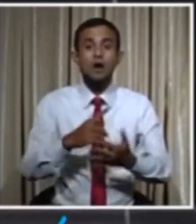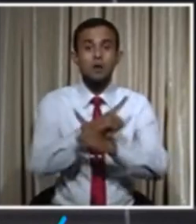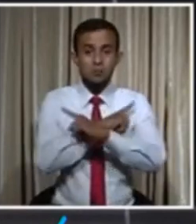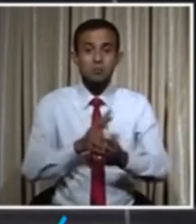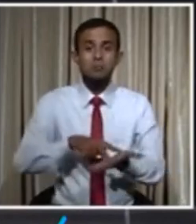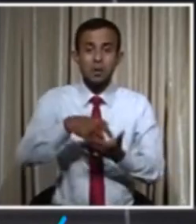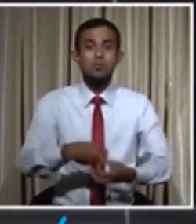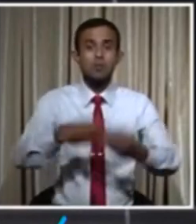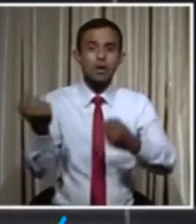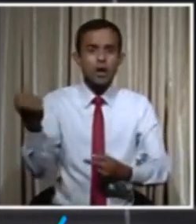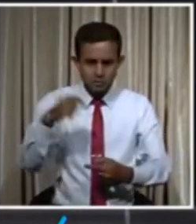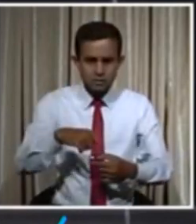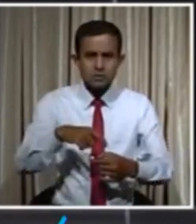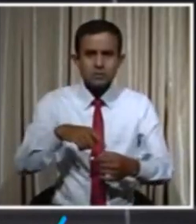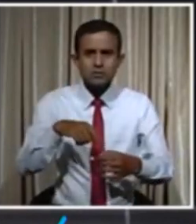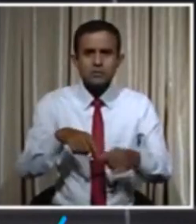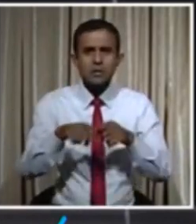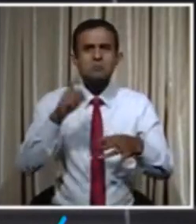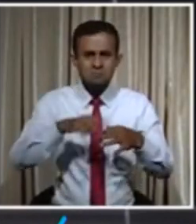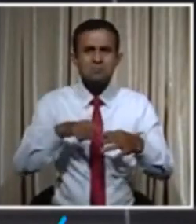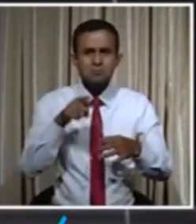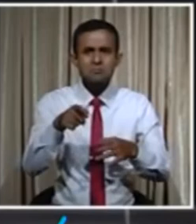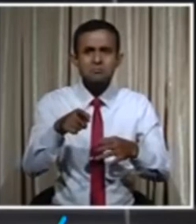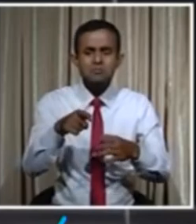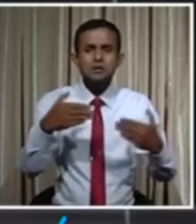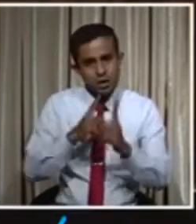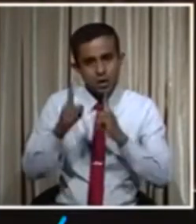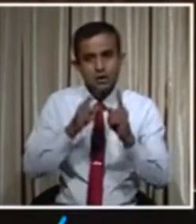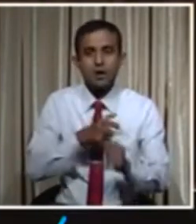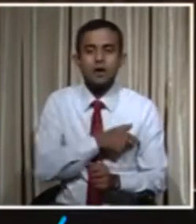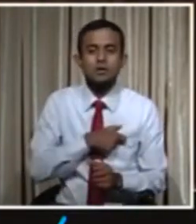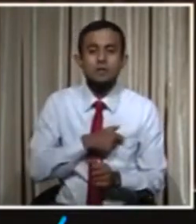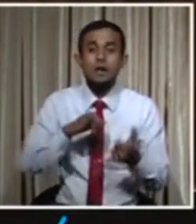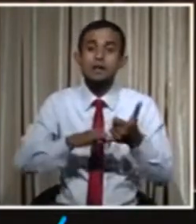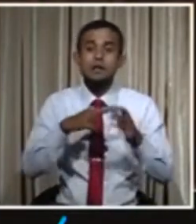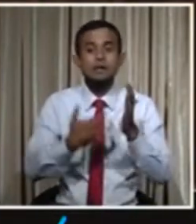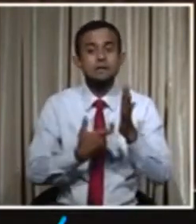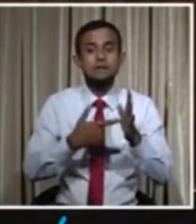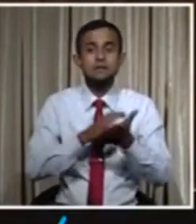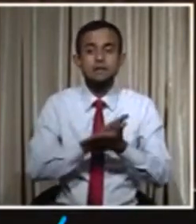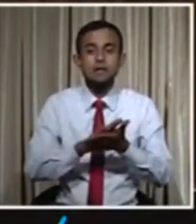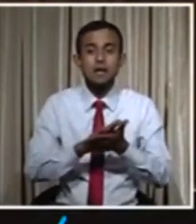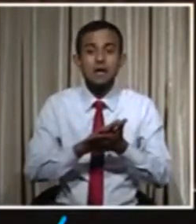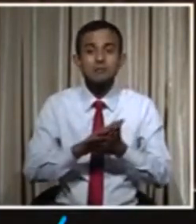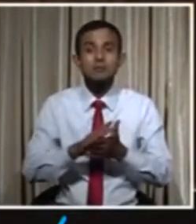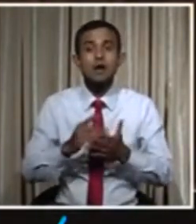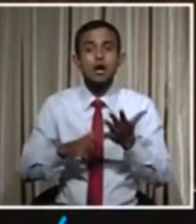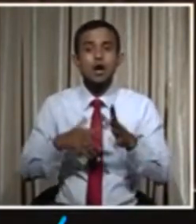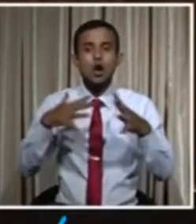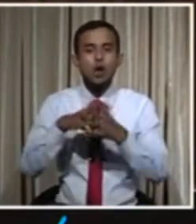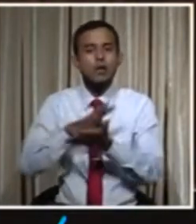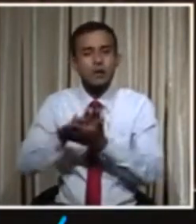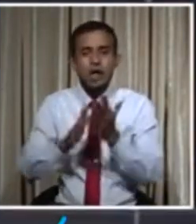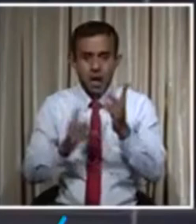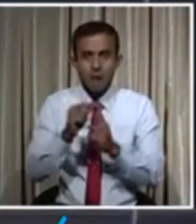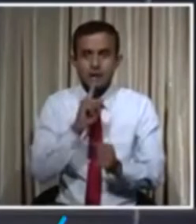නගිනලා බෝම්බ ගහන්න ආවිල්ලා ඉන්න මොකක් හරි ප්‍රශ්නයක් හින්දාද මේ විතර චෙක් පොයින්ට් දාලා තියෙන්නේ දැන් සරත් වීරසේකර නීතිය සාම ඇමතිතුමා කිව්වා